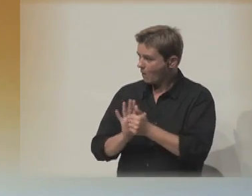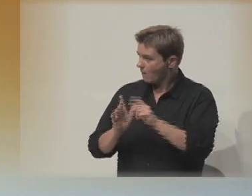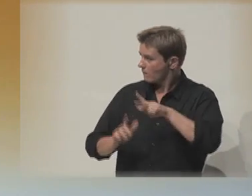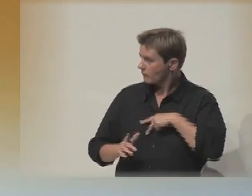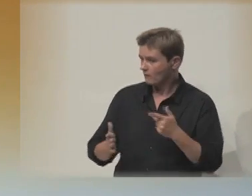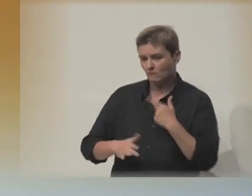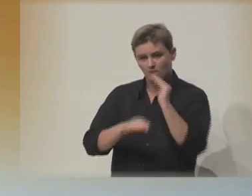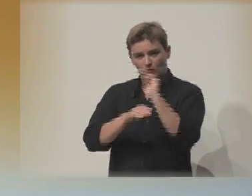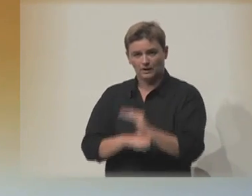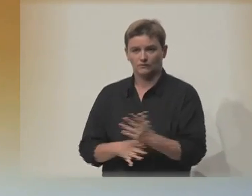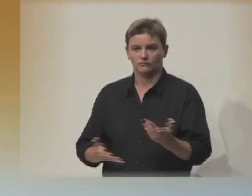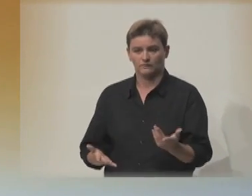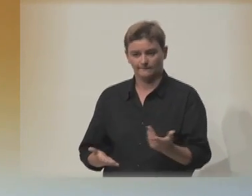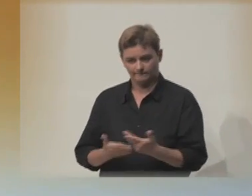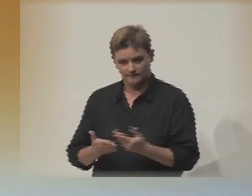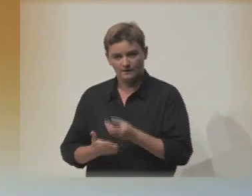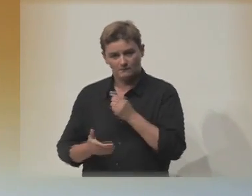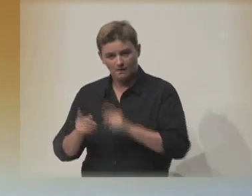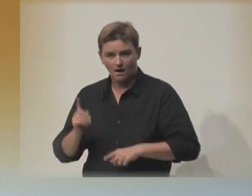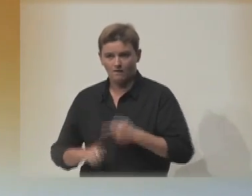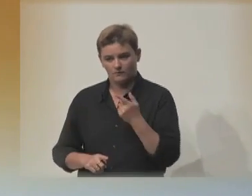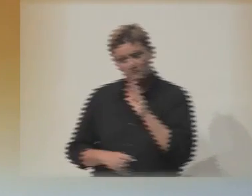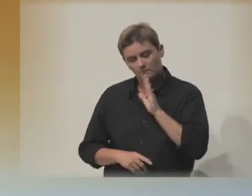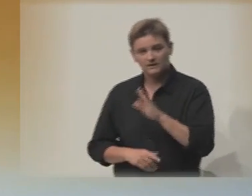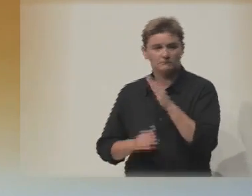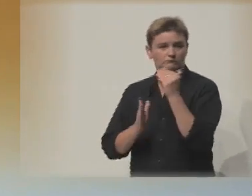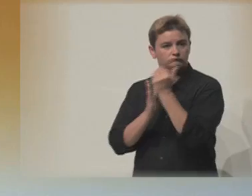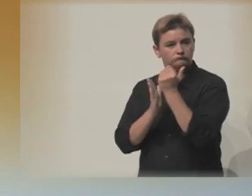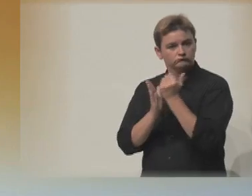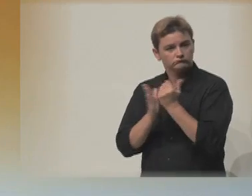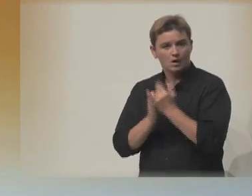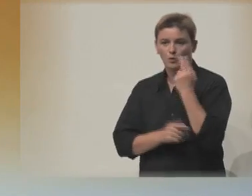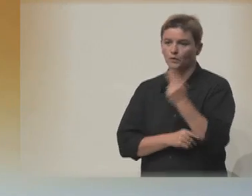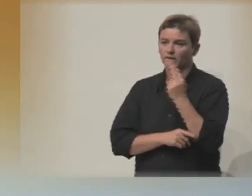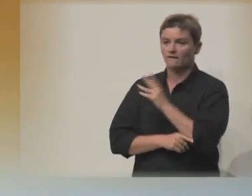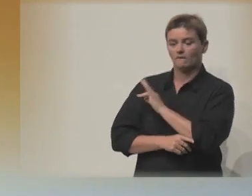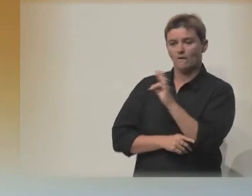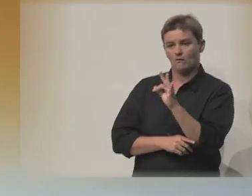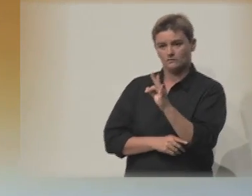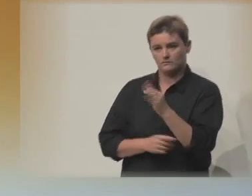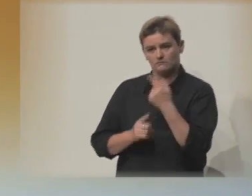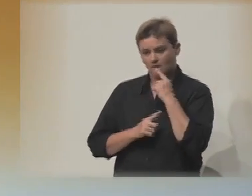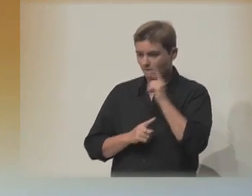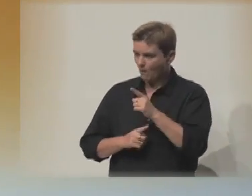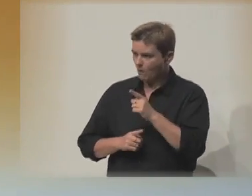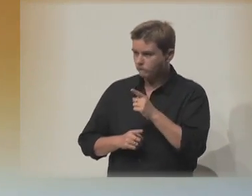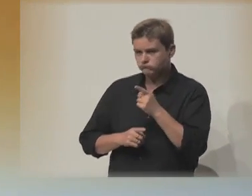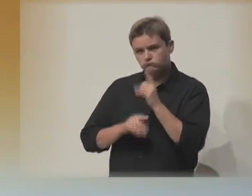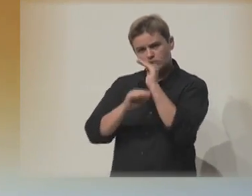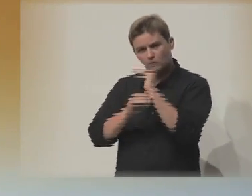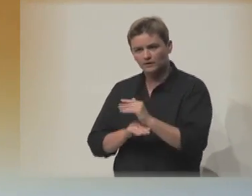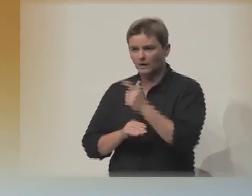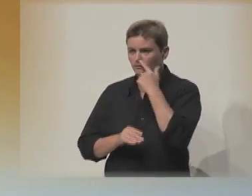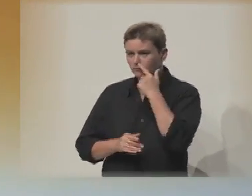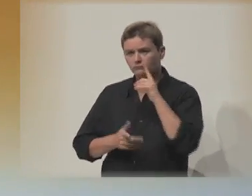très bien que cette défense des principes et du modèle français soit portée dans le débat